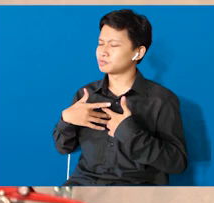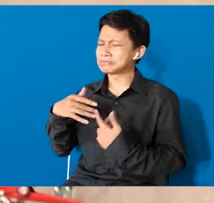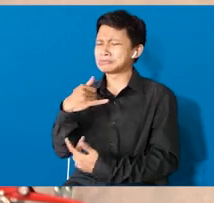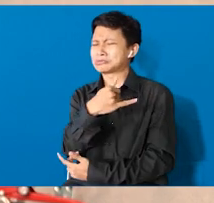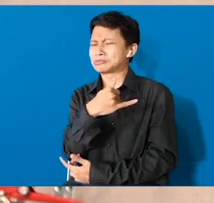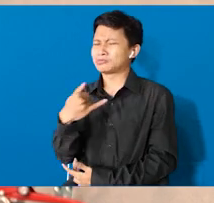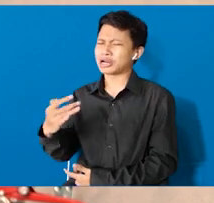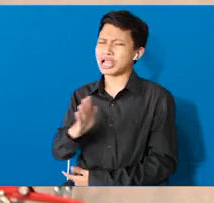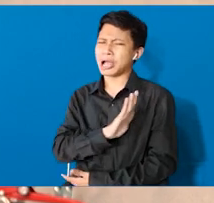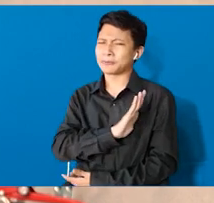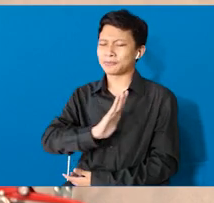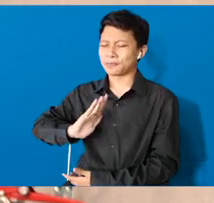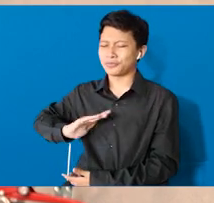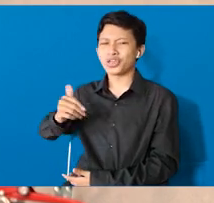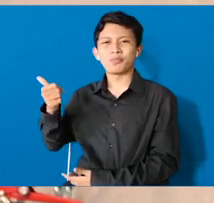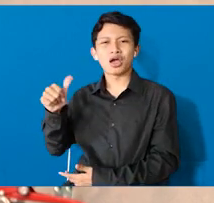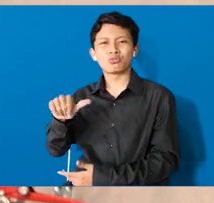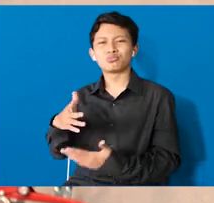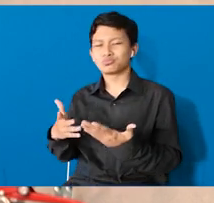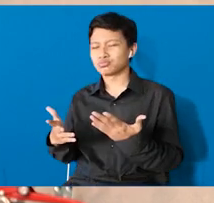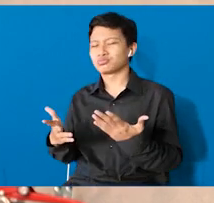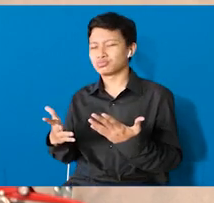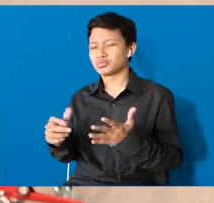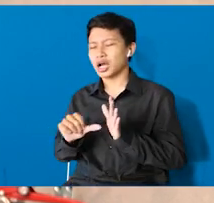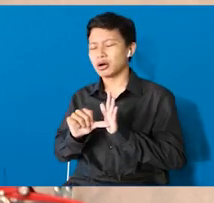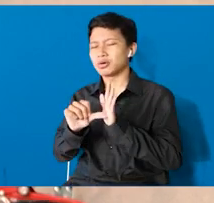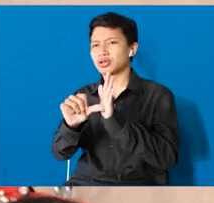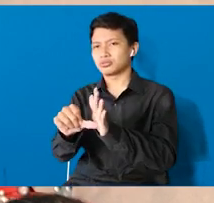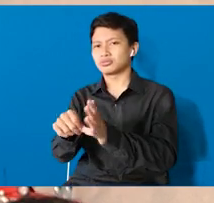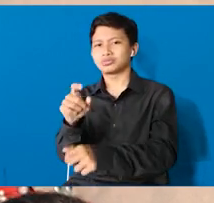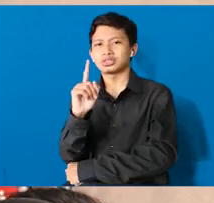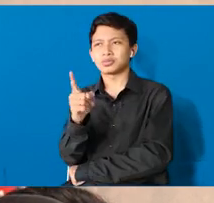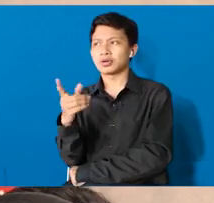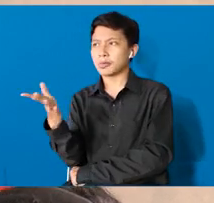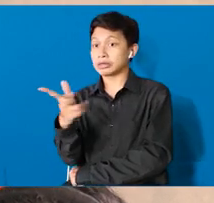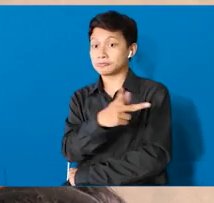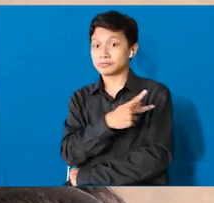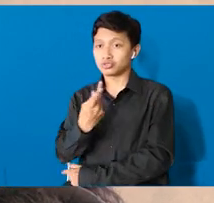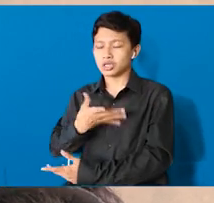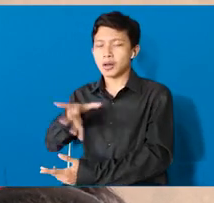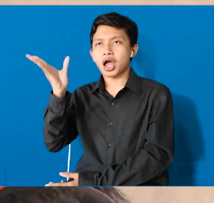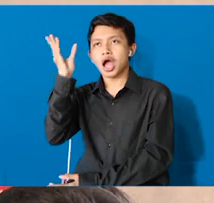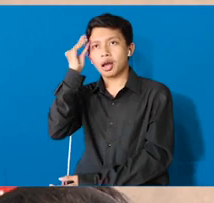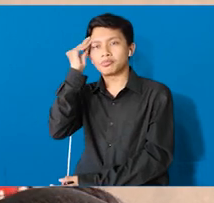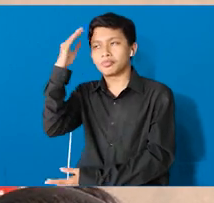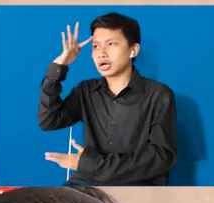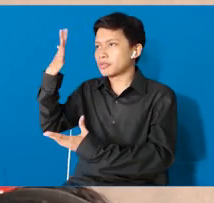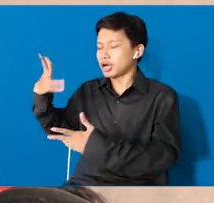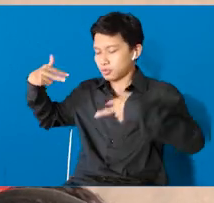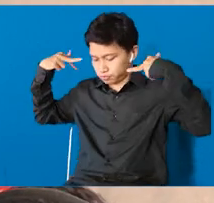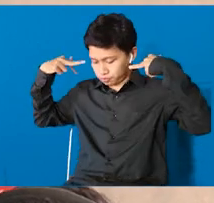kader dari kita yang bisa membantu, karena kita juga memahami lah kondisi kita